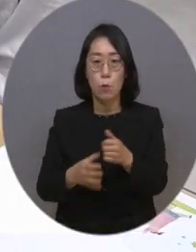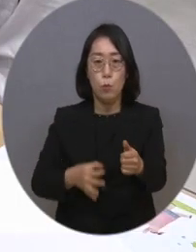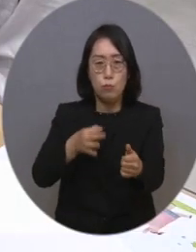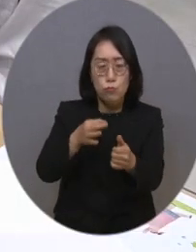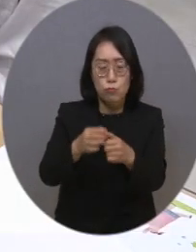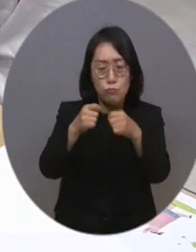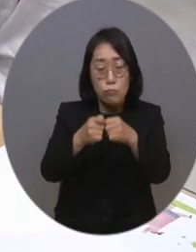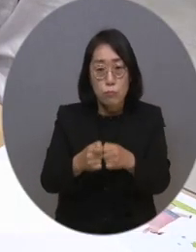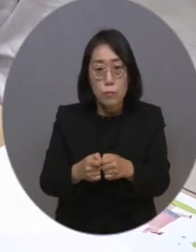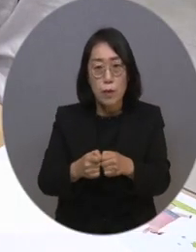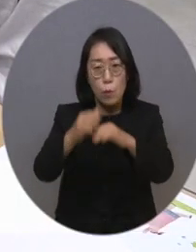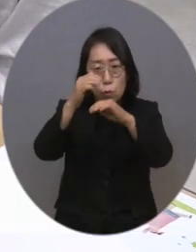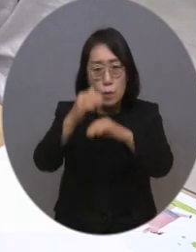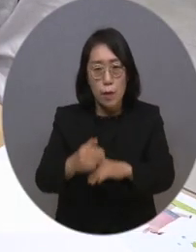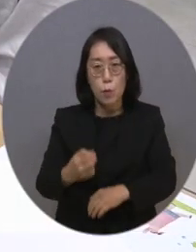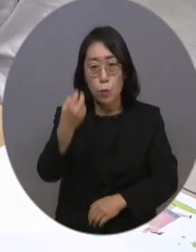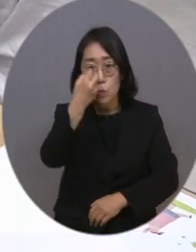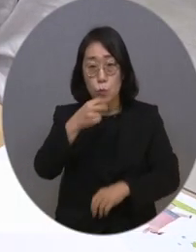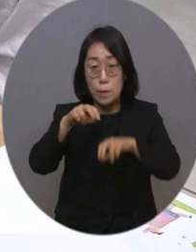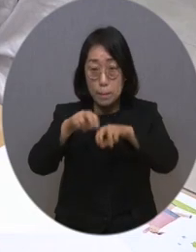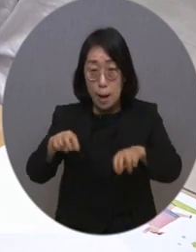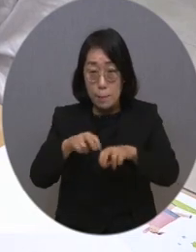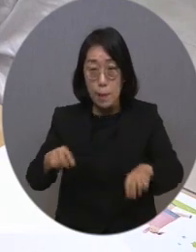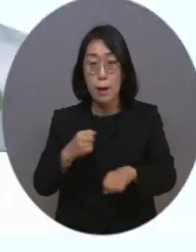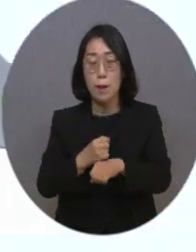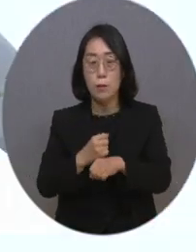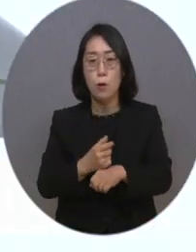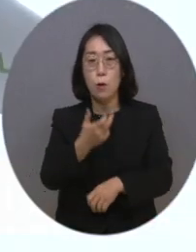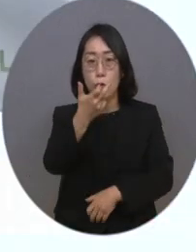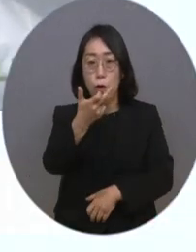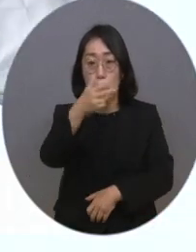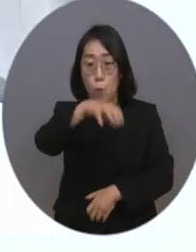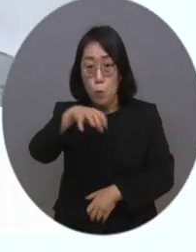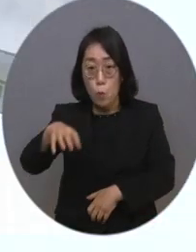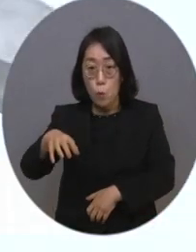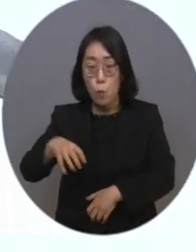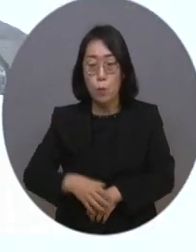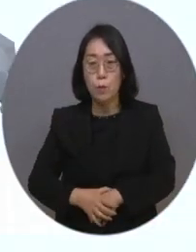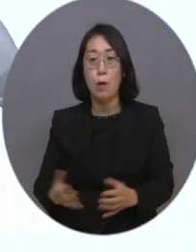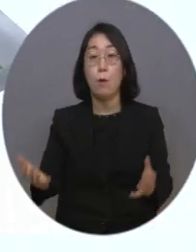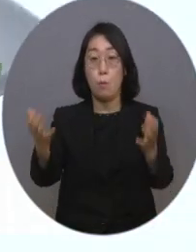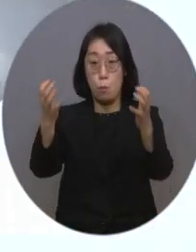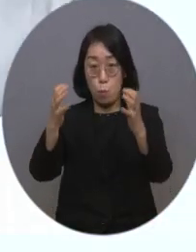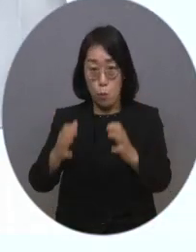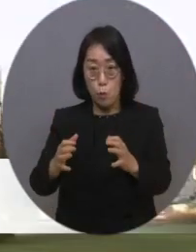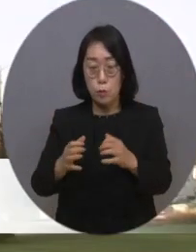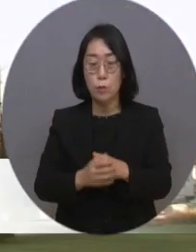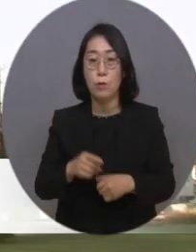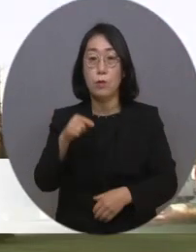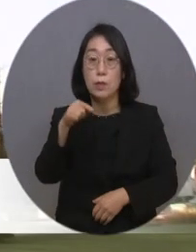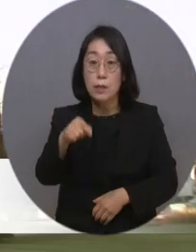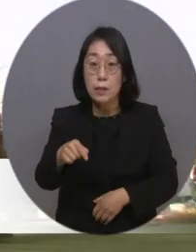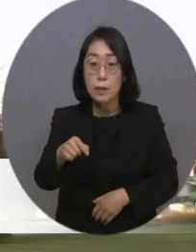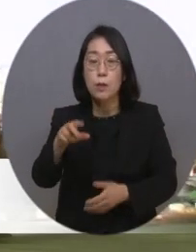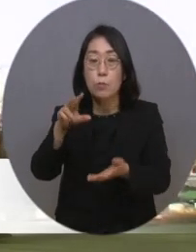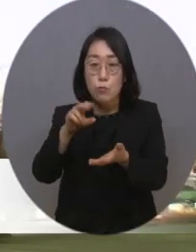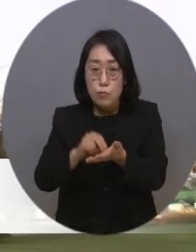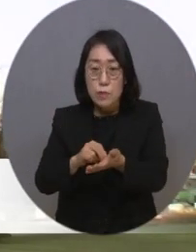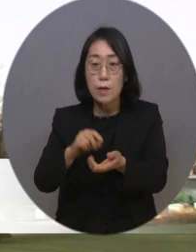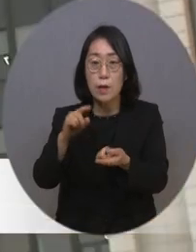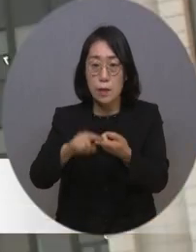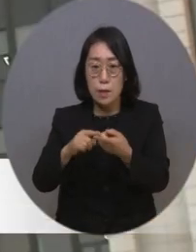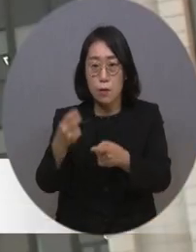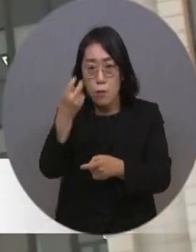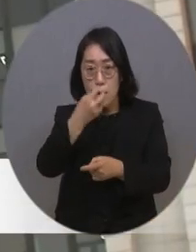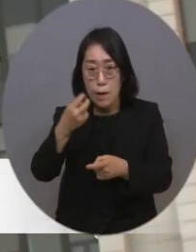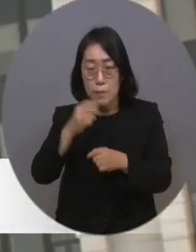관리강화 추진단을 구성하고 이날 17개 시도 복지국장 등과 함께 비영리 민간단체 보조금 감사를